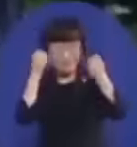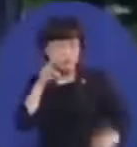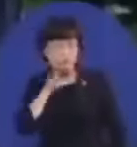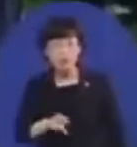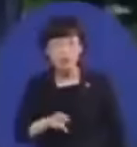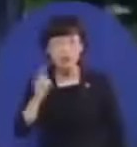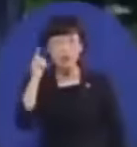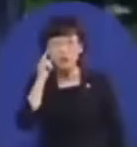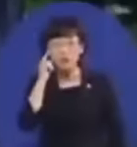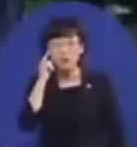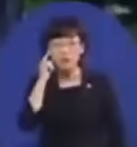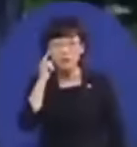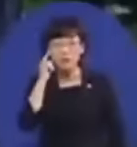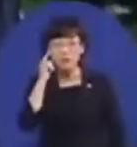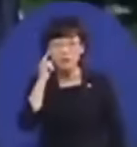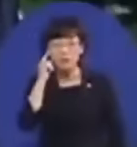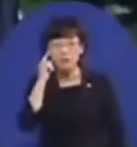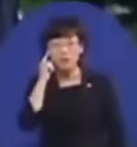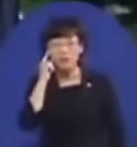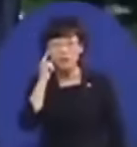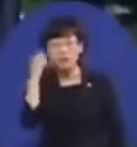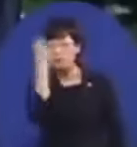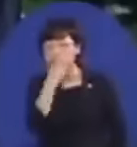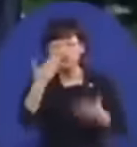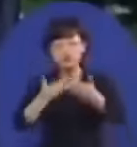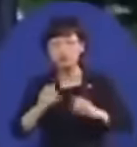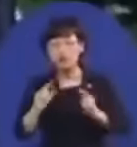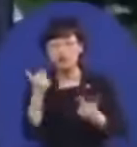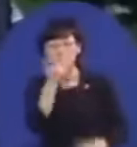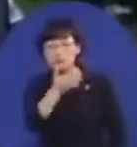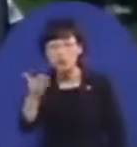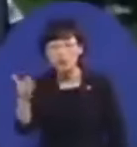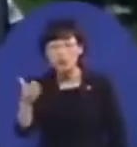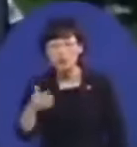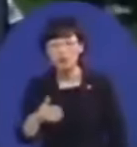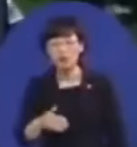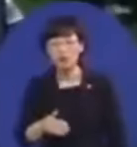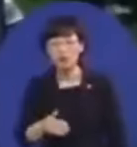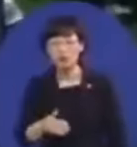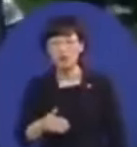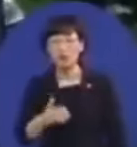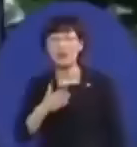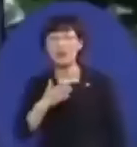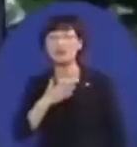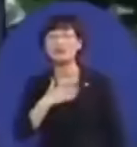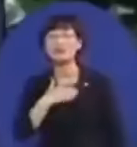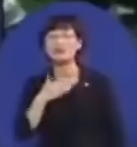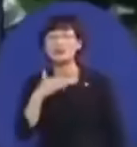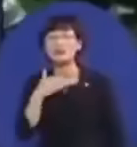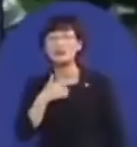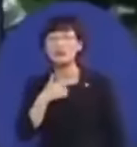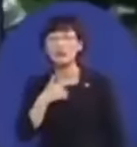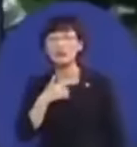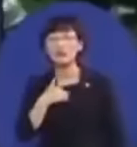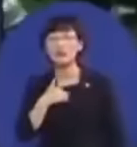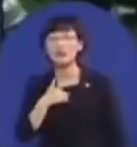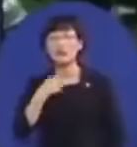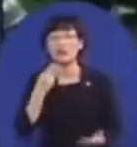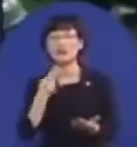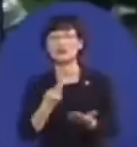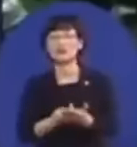왜 안 지켜줍니까? 나는 내게 내놓는